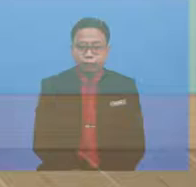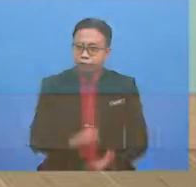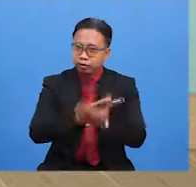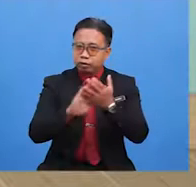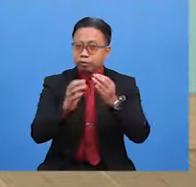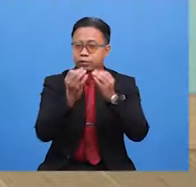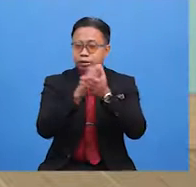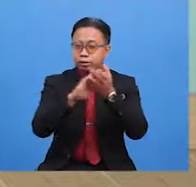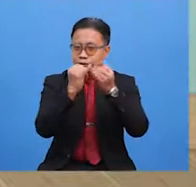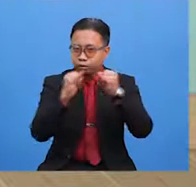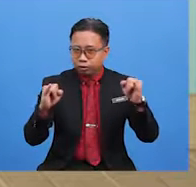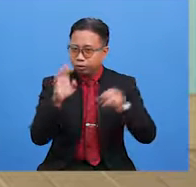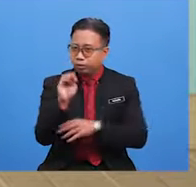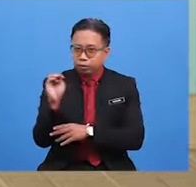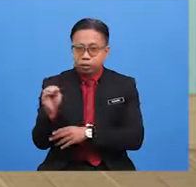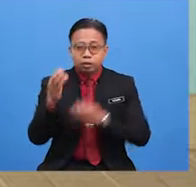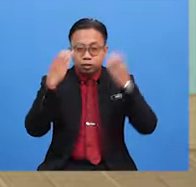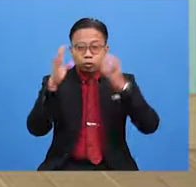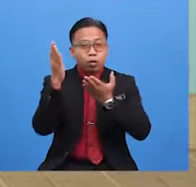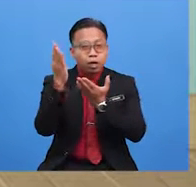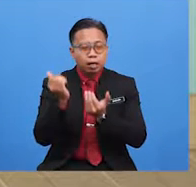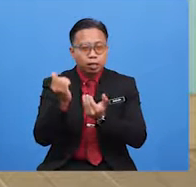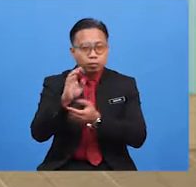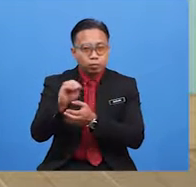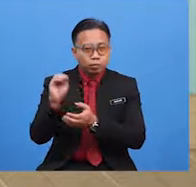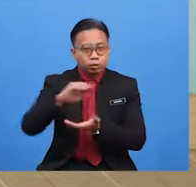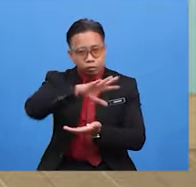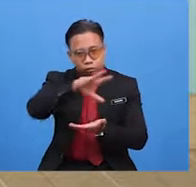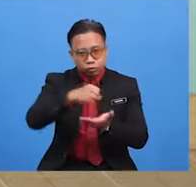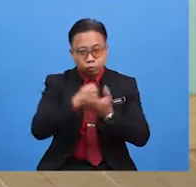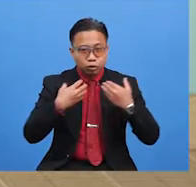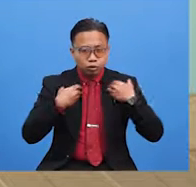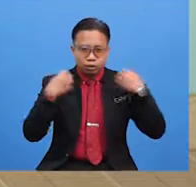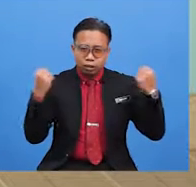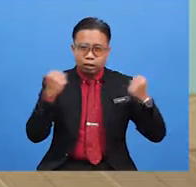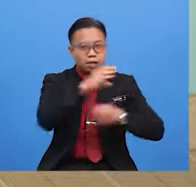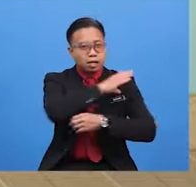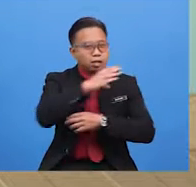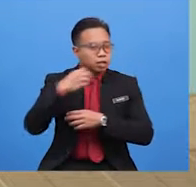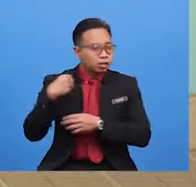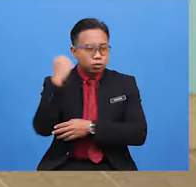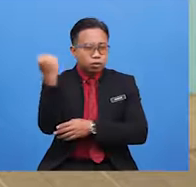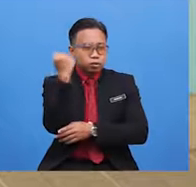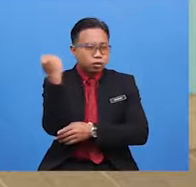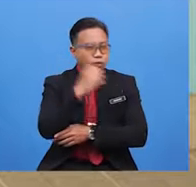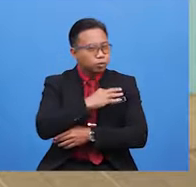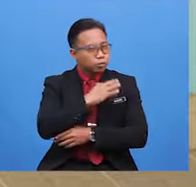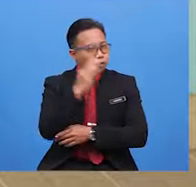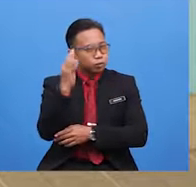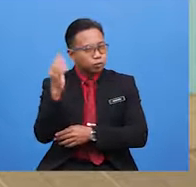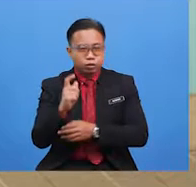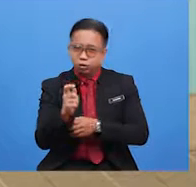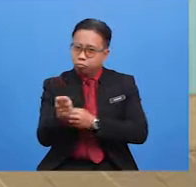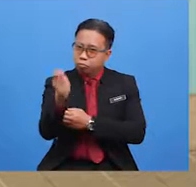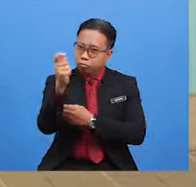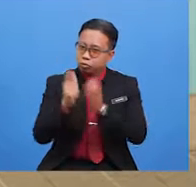Selamat sejahtera murid-murid. Cikgu harap murid-murid semua sihat dan sentiasa bermotivasi tinggi dalam mengharungi